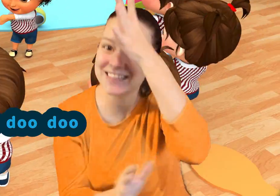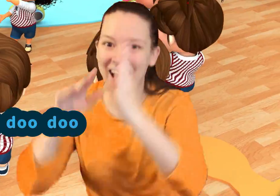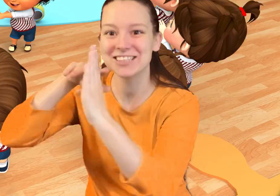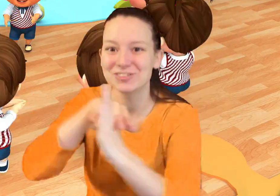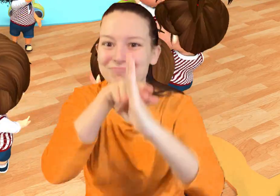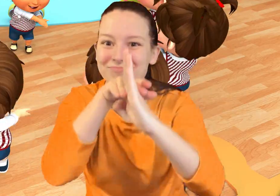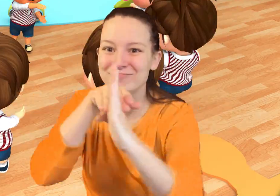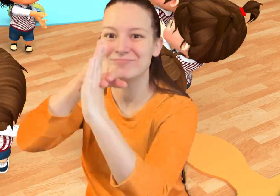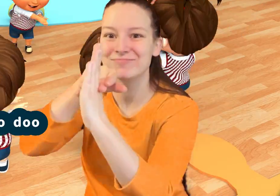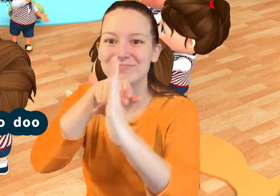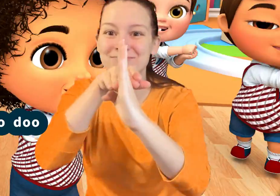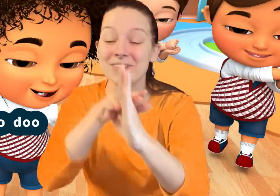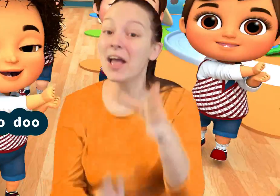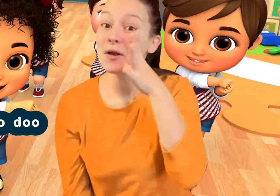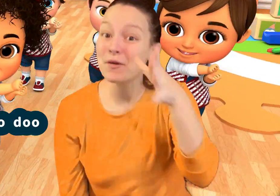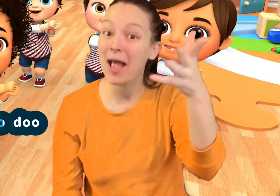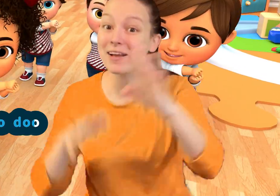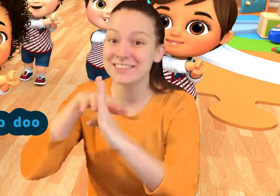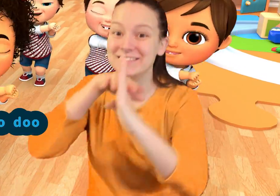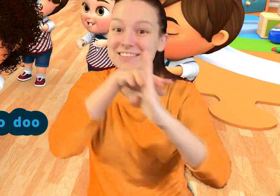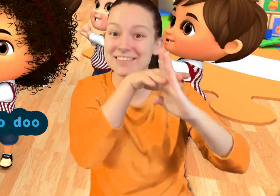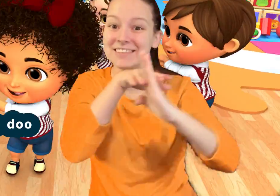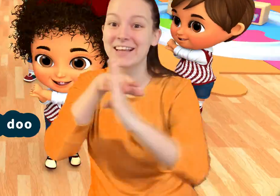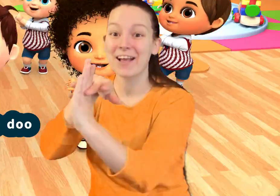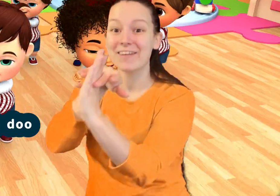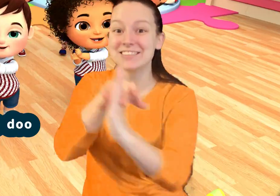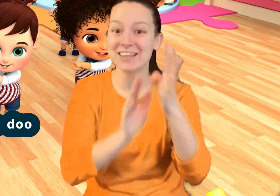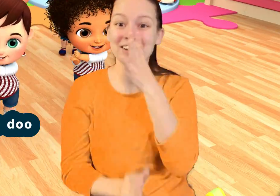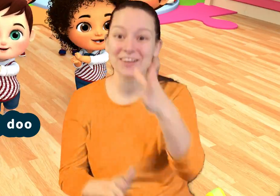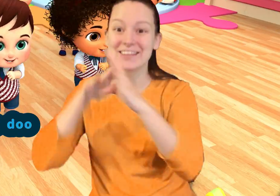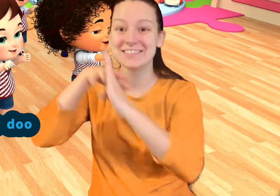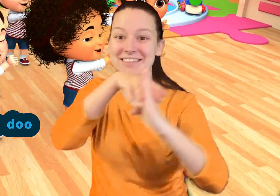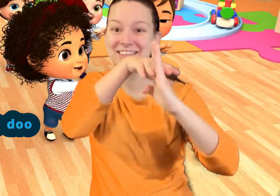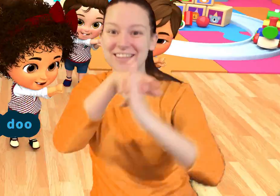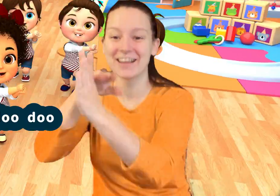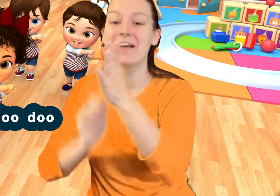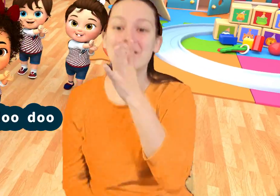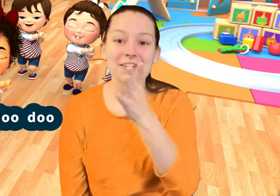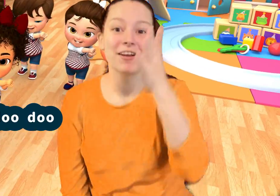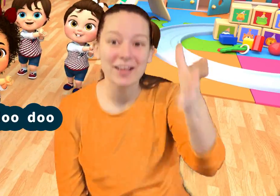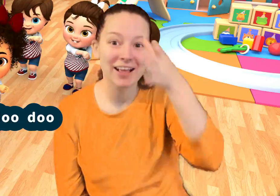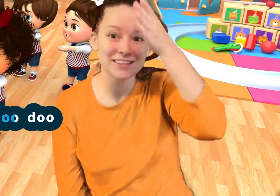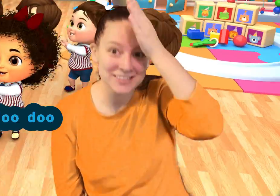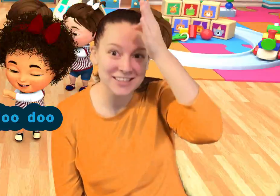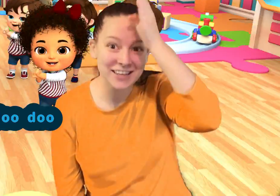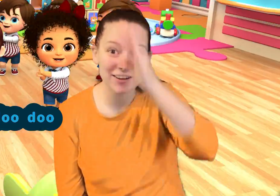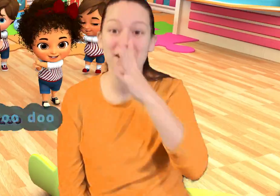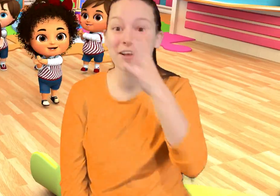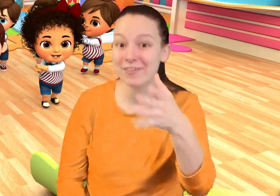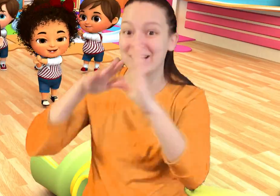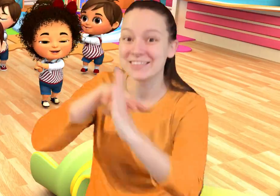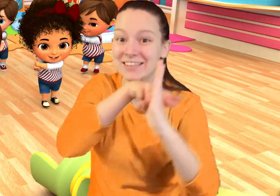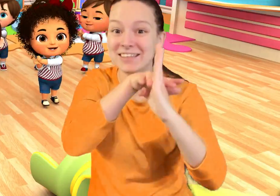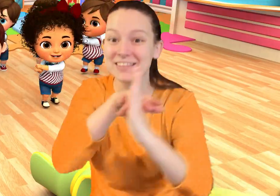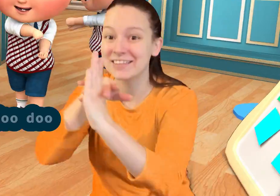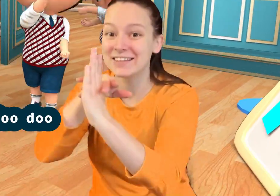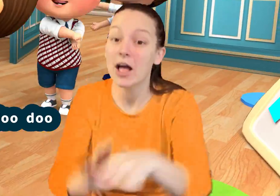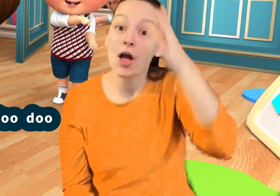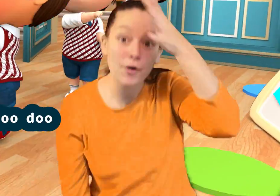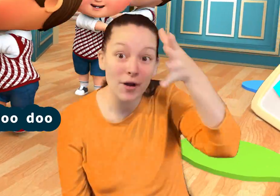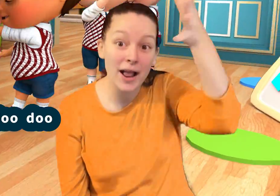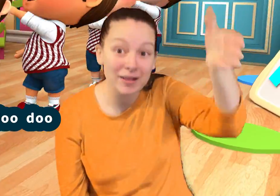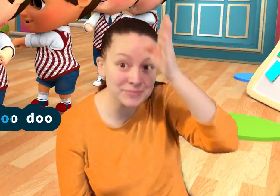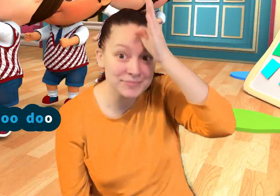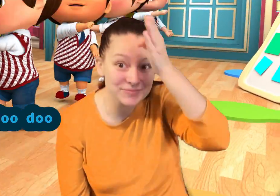do doo doo doo doo daddy shark Grandma shark do doo doo dooo Grandma shark do doo doo dooo Grandma shark do do doo dooo Grandma shark